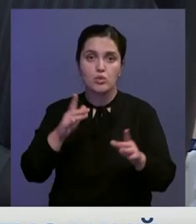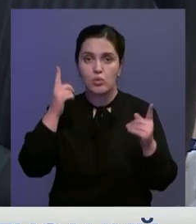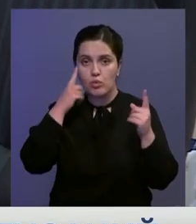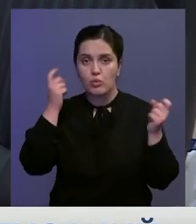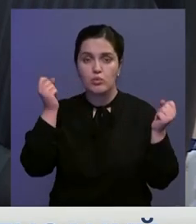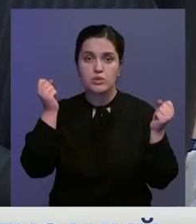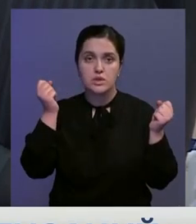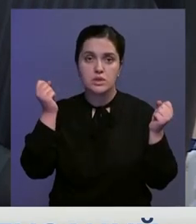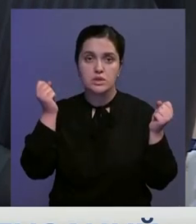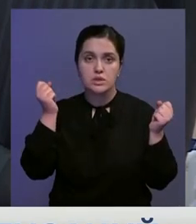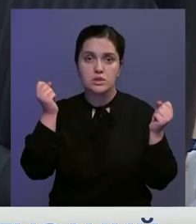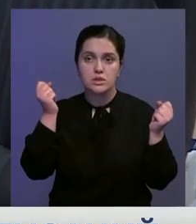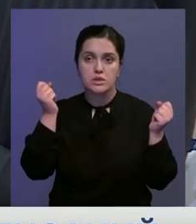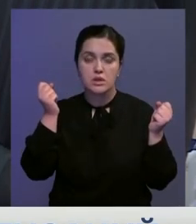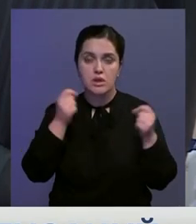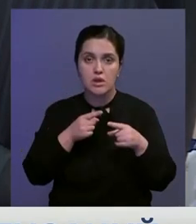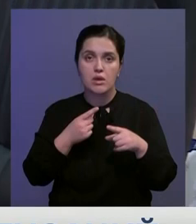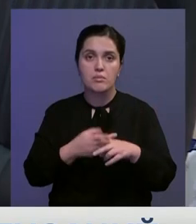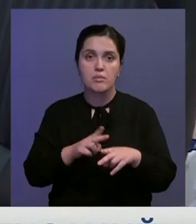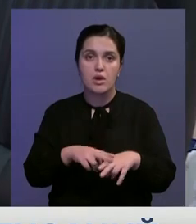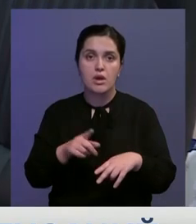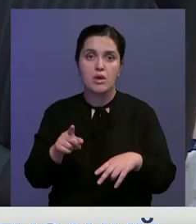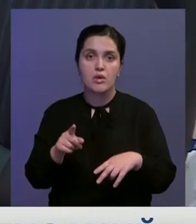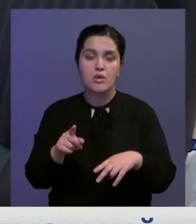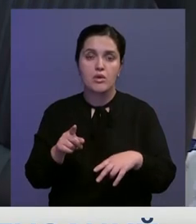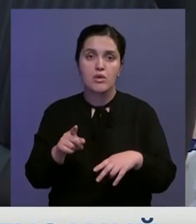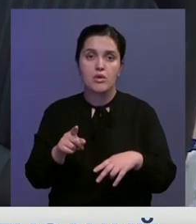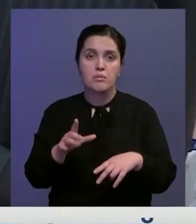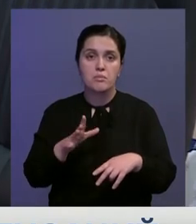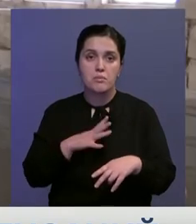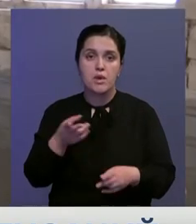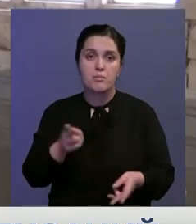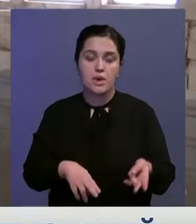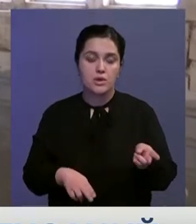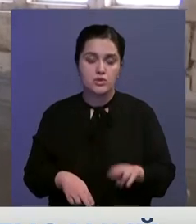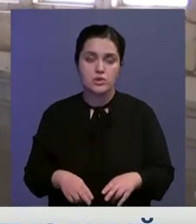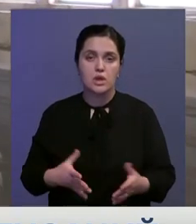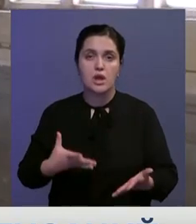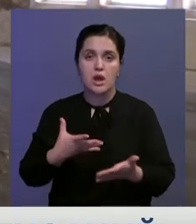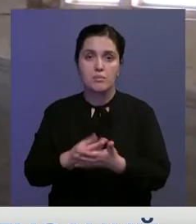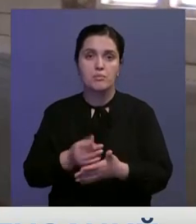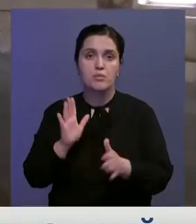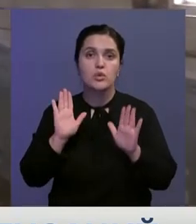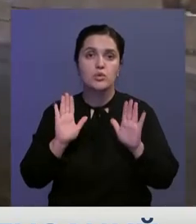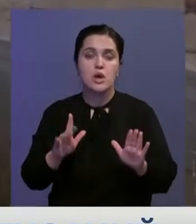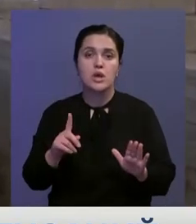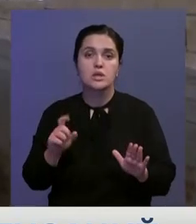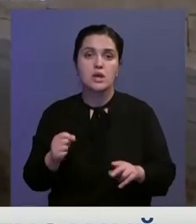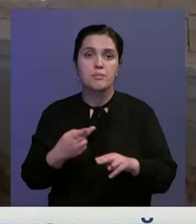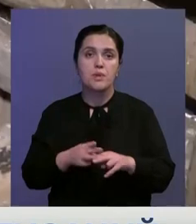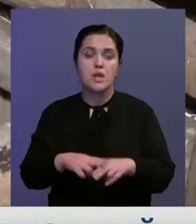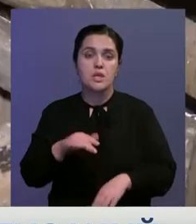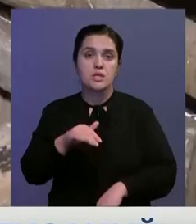узнали, что в данном дворе шла падеж. К Компенсацию выплачивать будут только за особей,